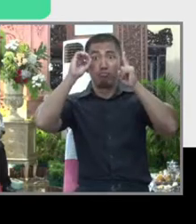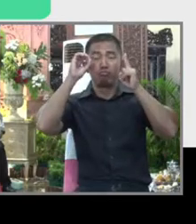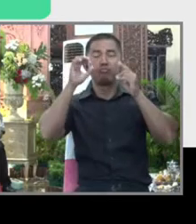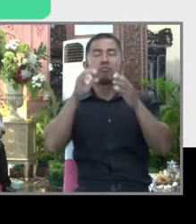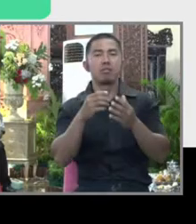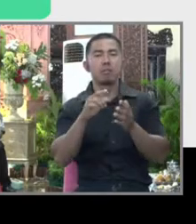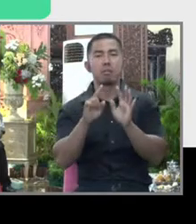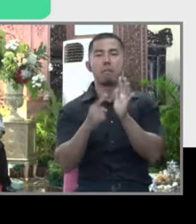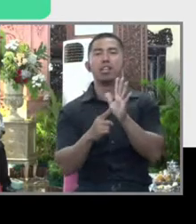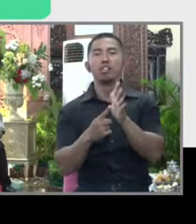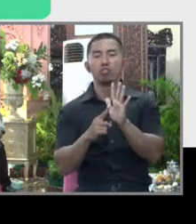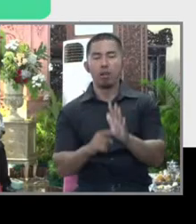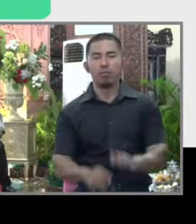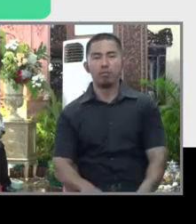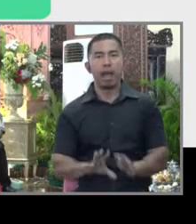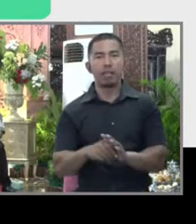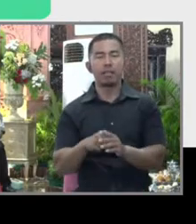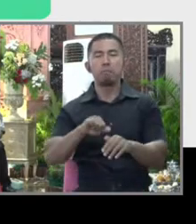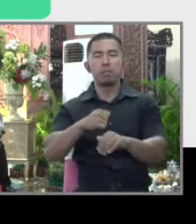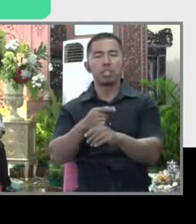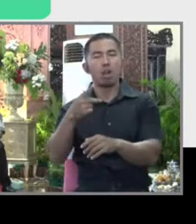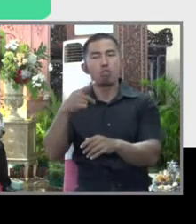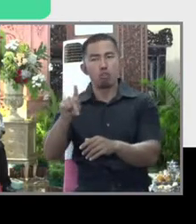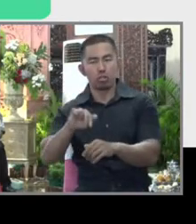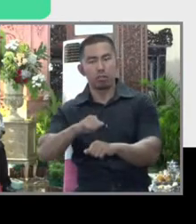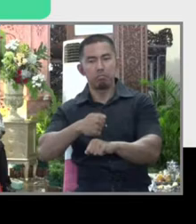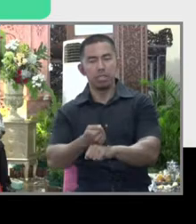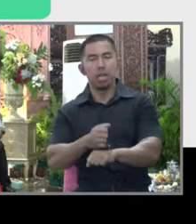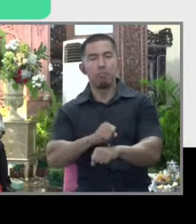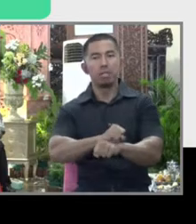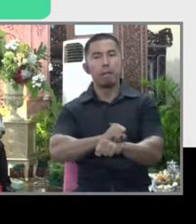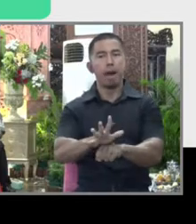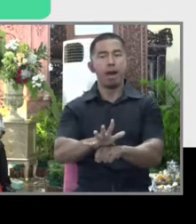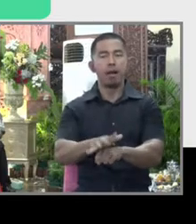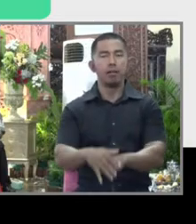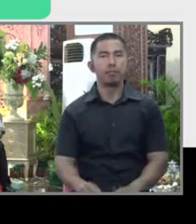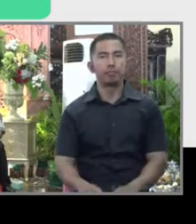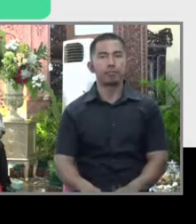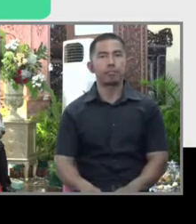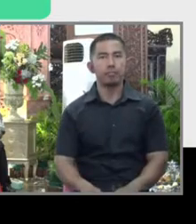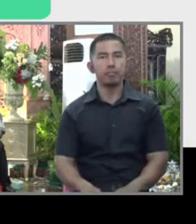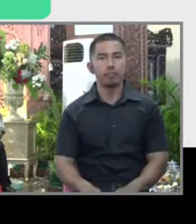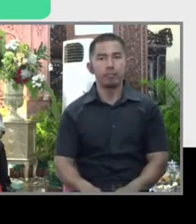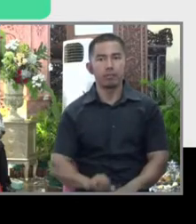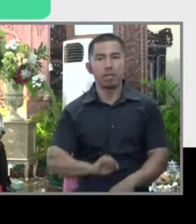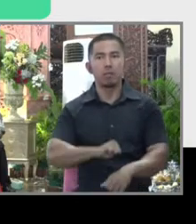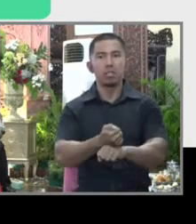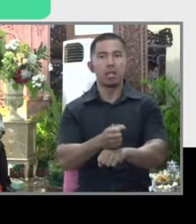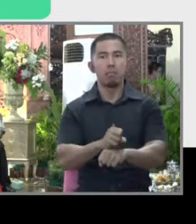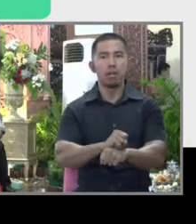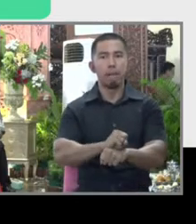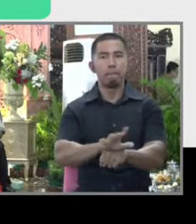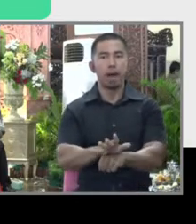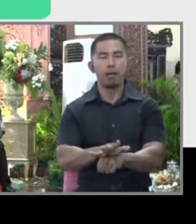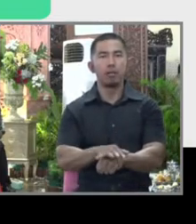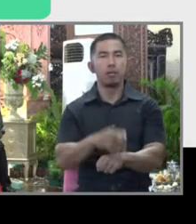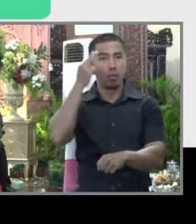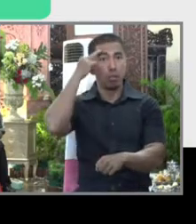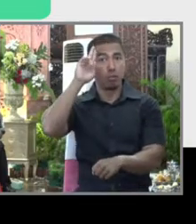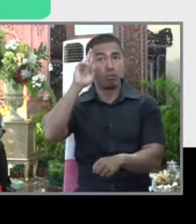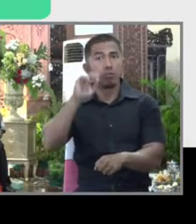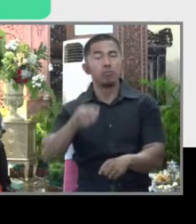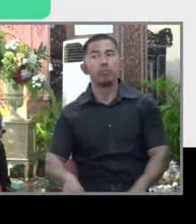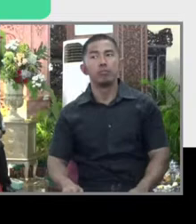masyarakat biar dampak ekonomi sosial ilmu dapat syukur-syukur bisa untuk perbaikan